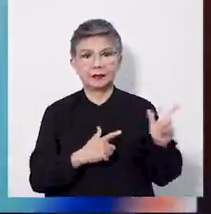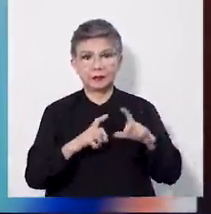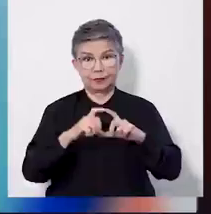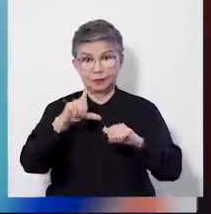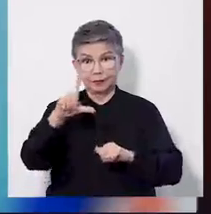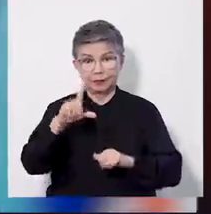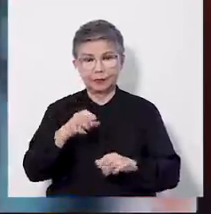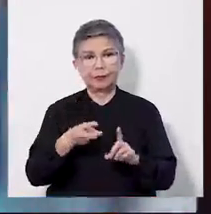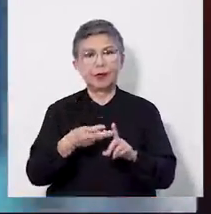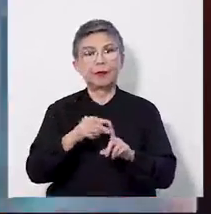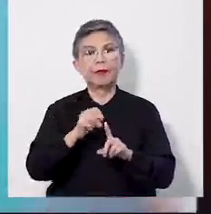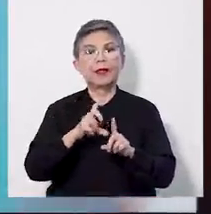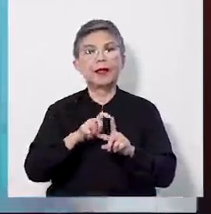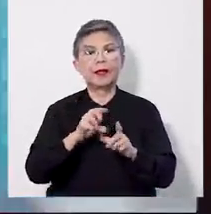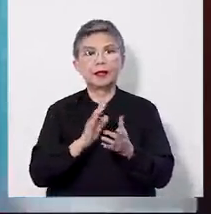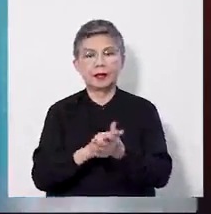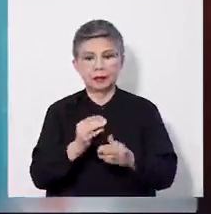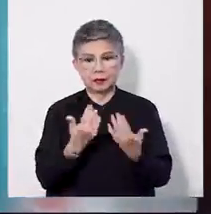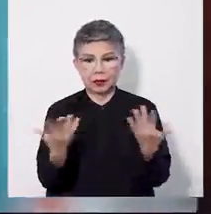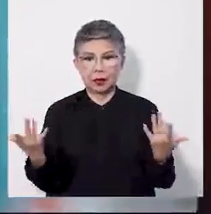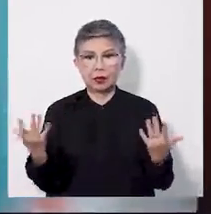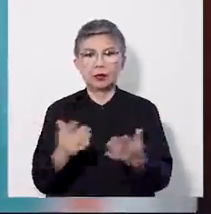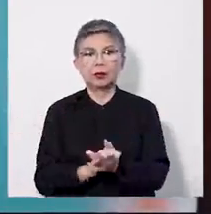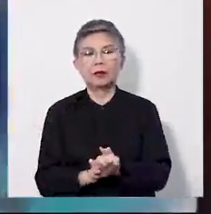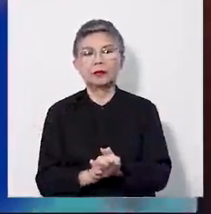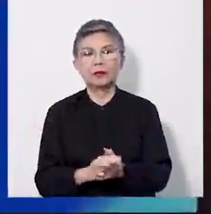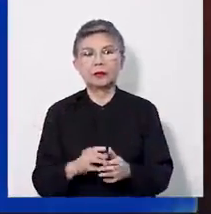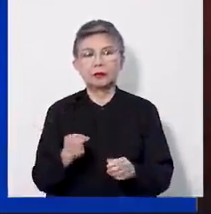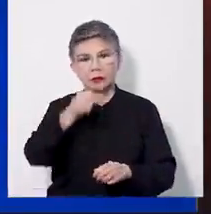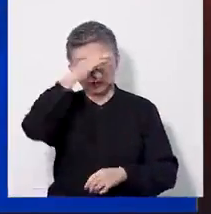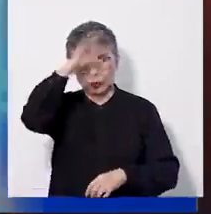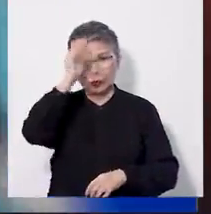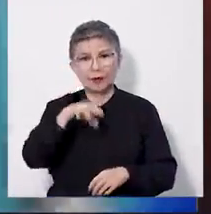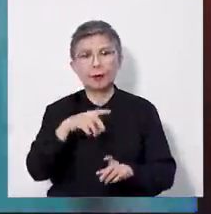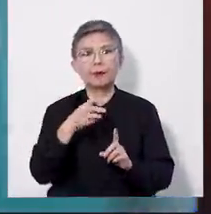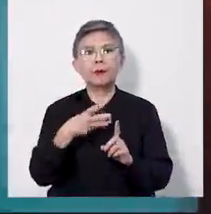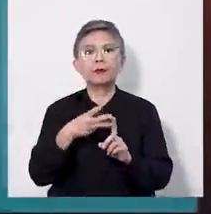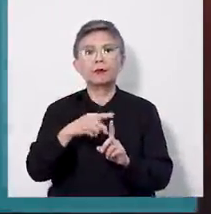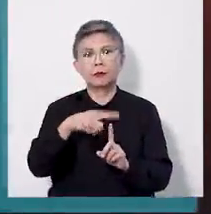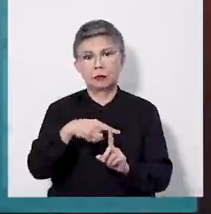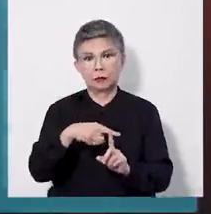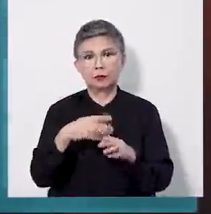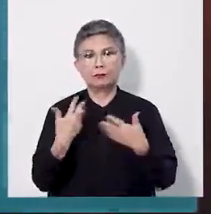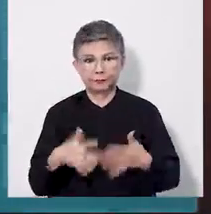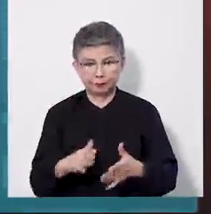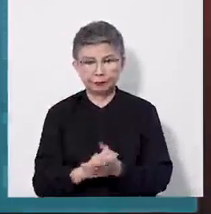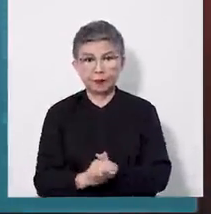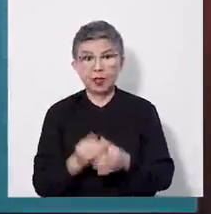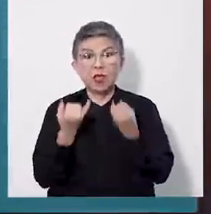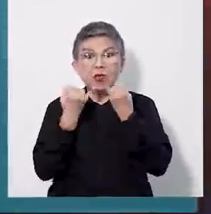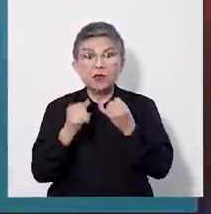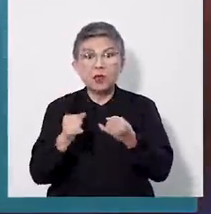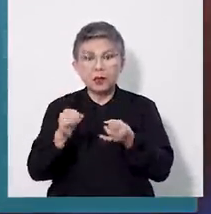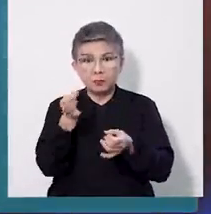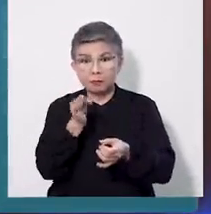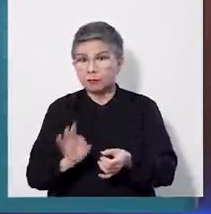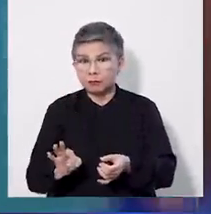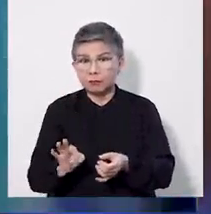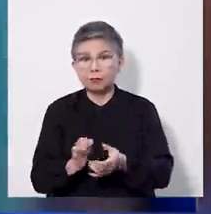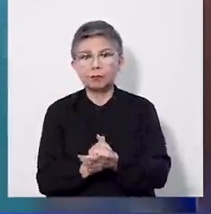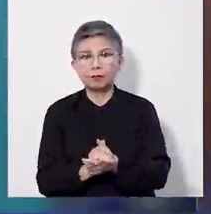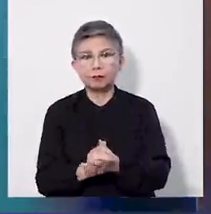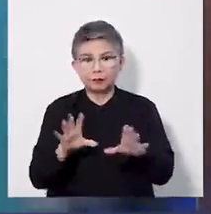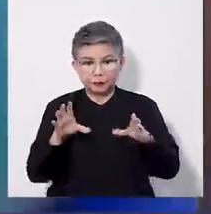AL BPBD anggota humas Polres Belitung dan Polres Belitung Timur Berdasarkan informasi terbaru